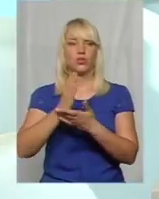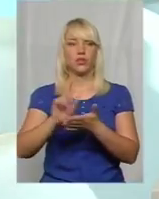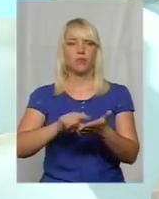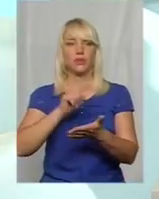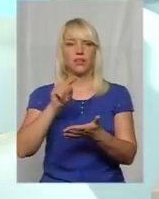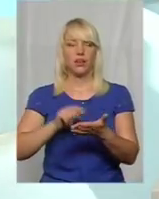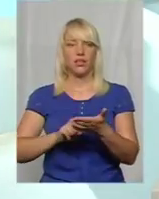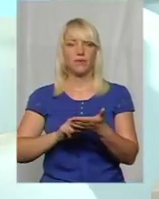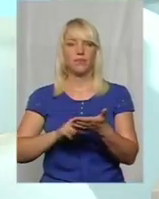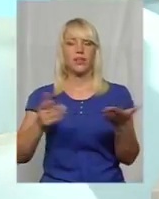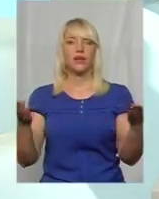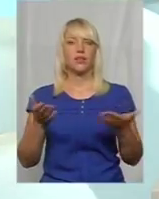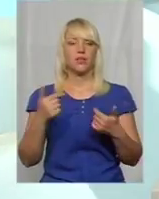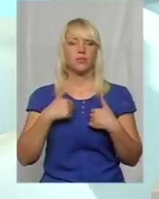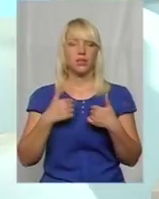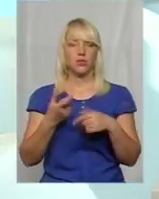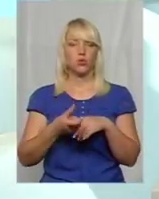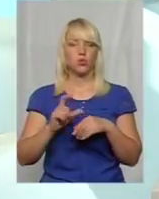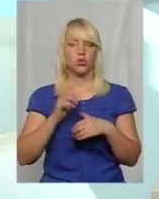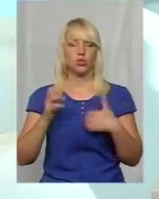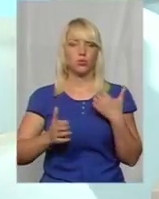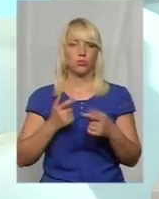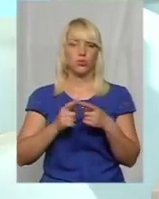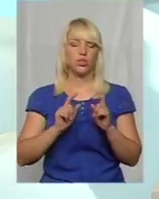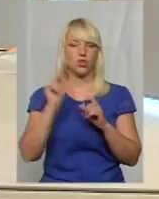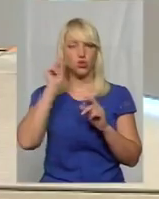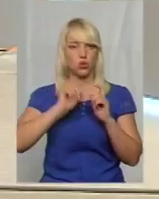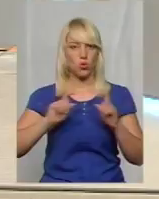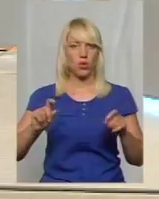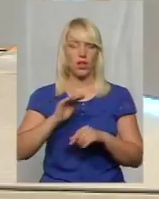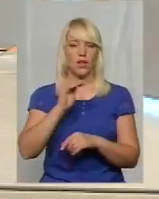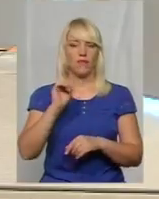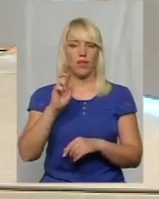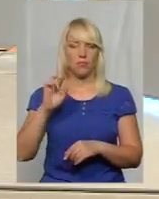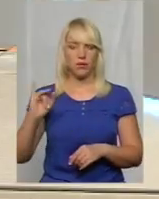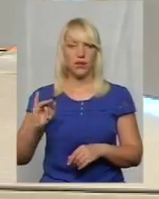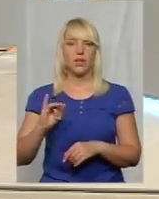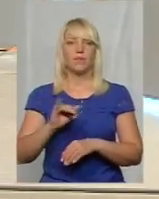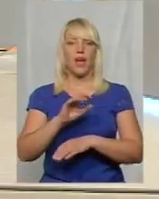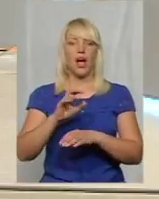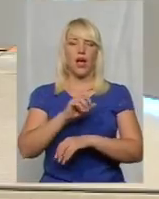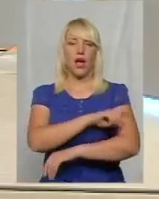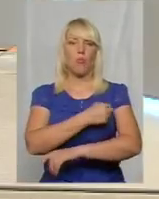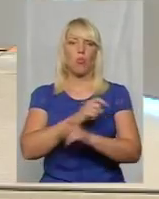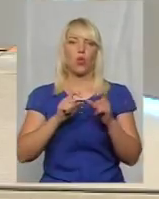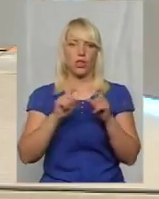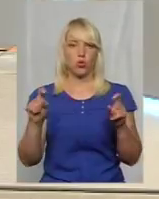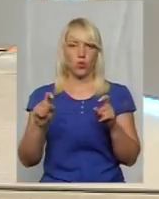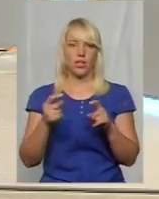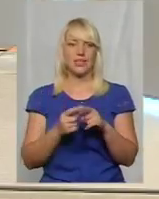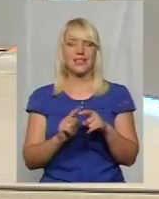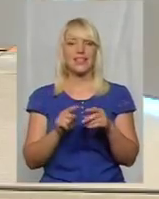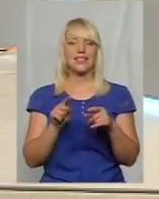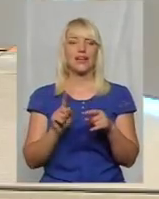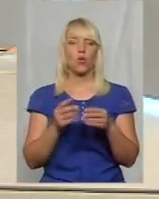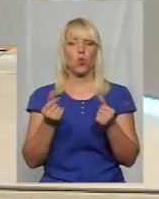знов-таки, які мене сьогодні дуже турбують. Це і школа, і ФАПи, і амбулаторії. Тобто, я знов-таки кажу, це ті